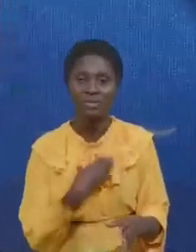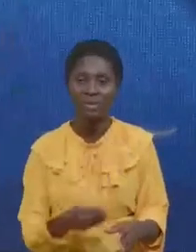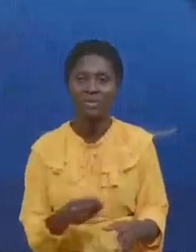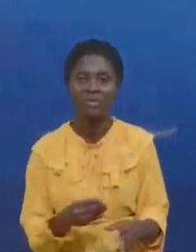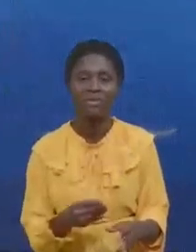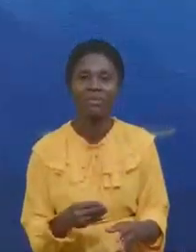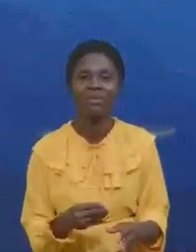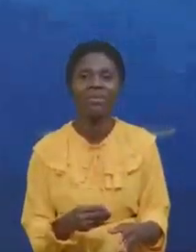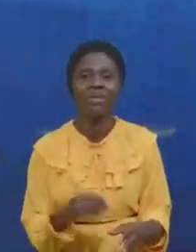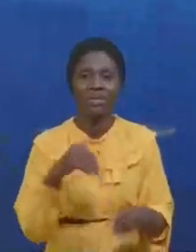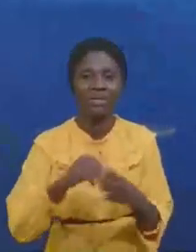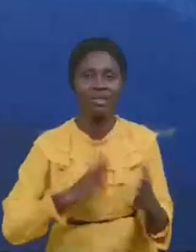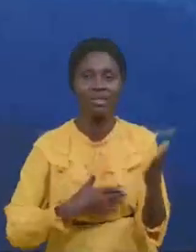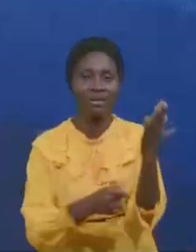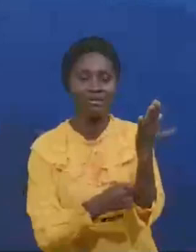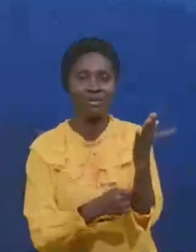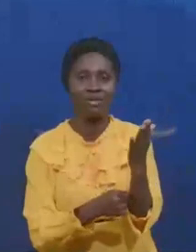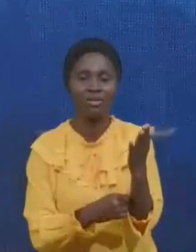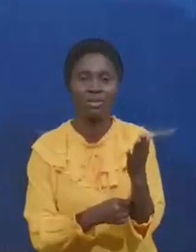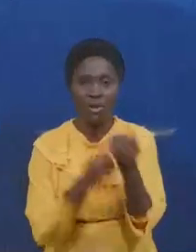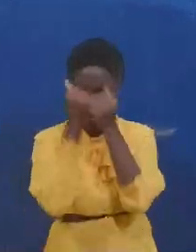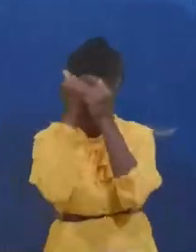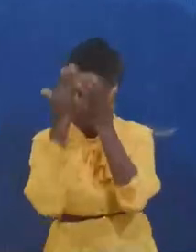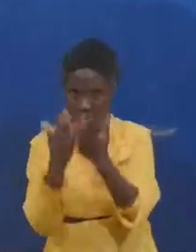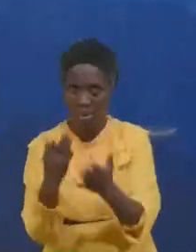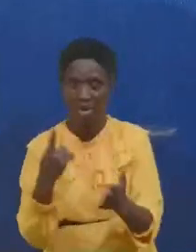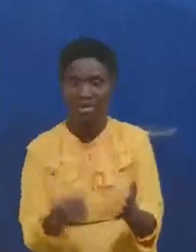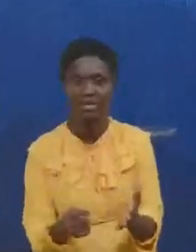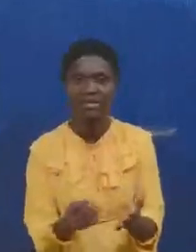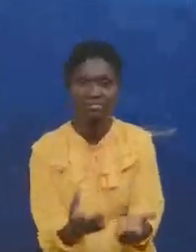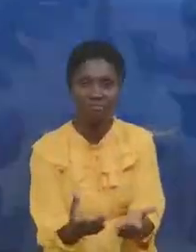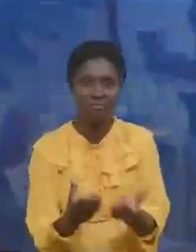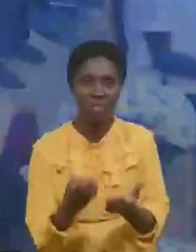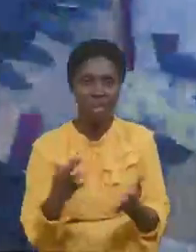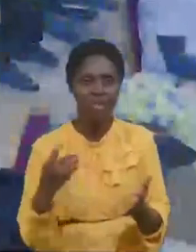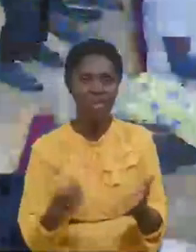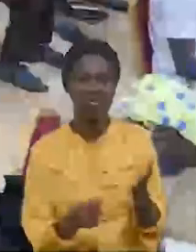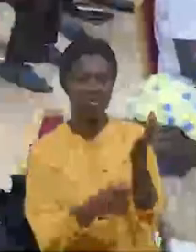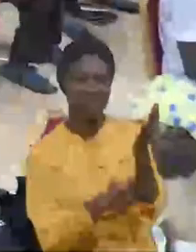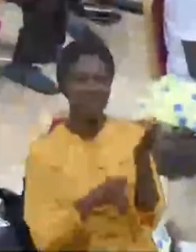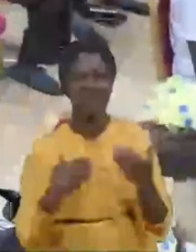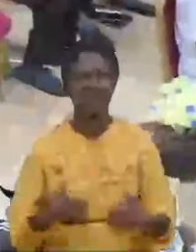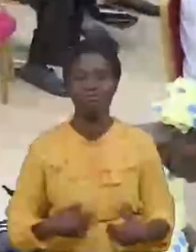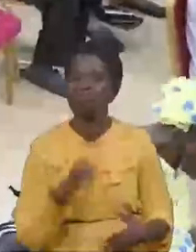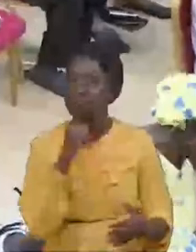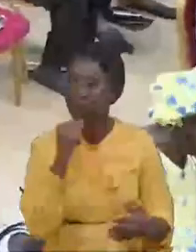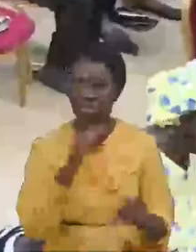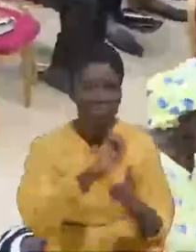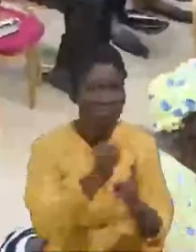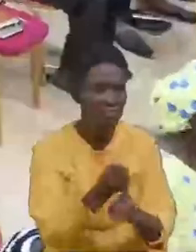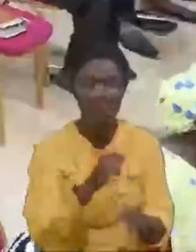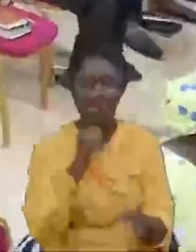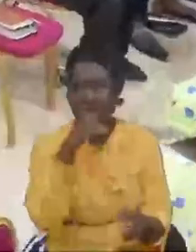notre chair. Et c'est dit, selon les convoitises de notre chair, accomplissant les volontés de la